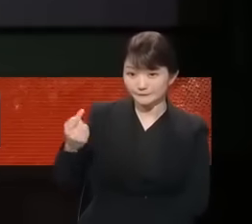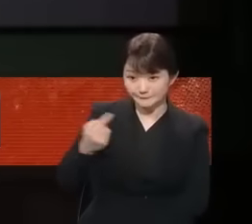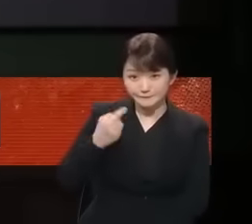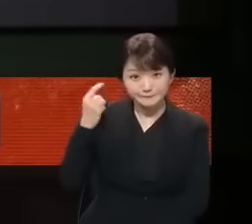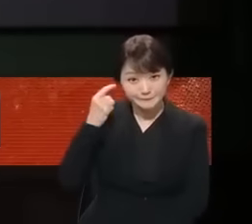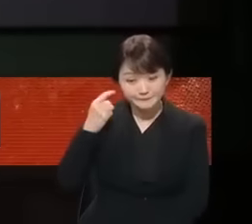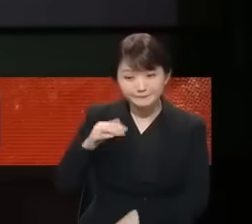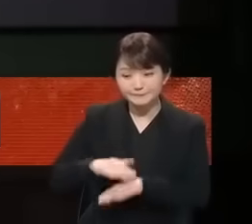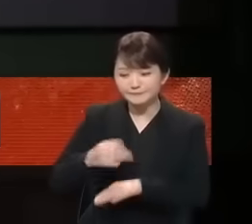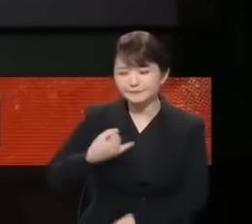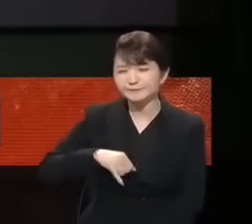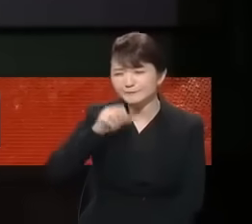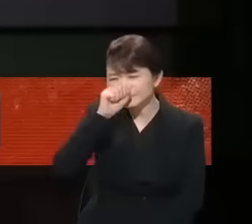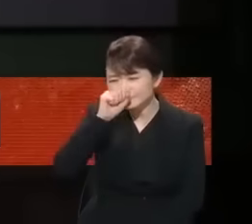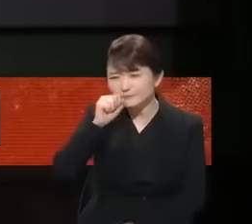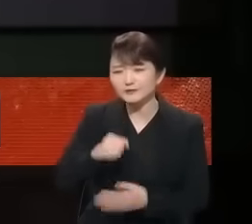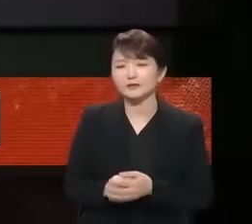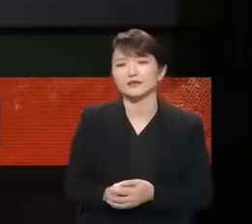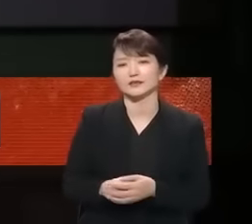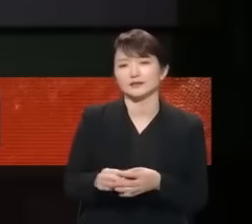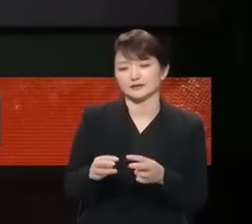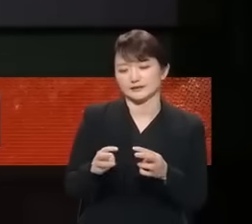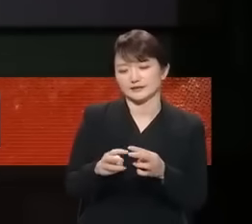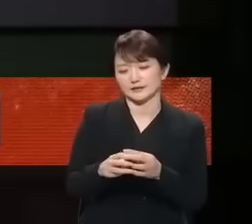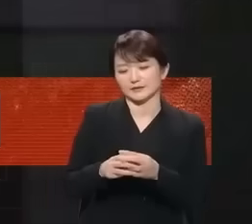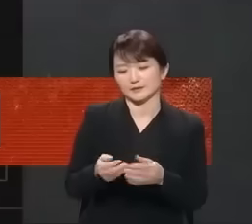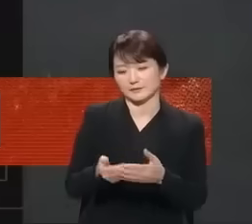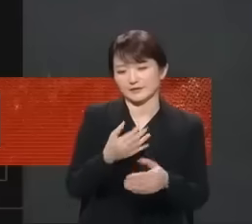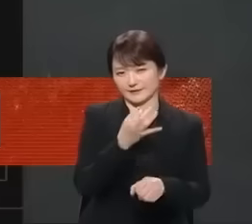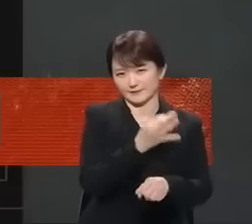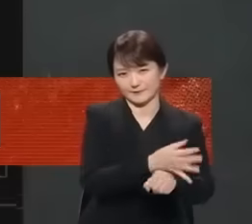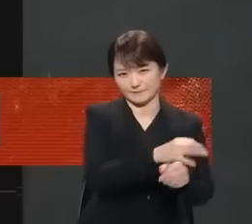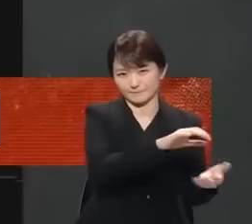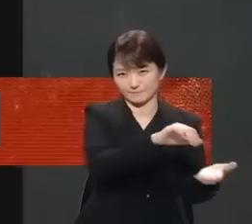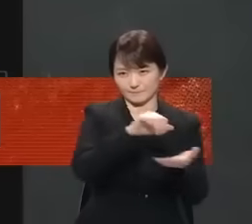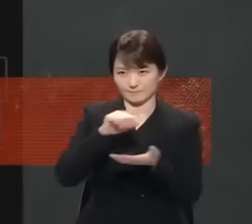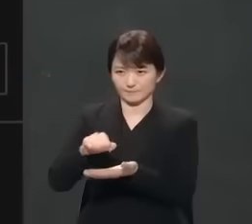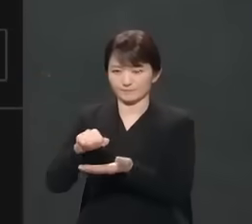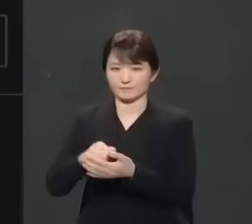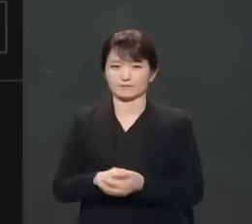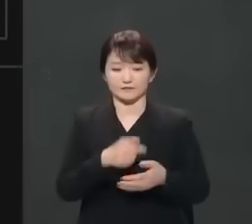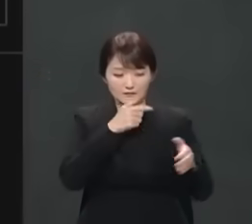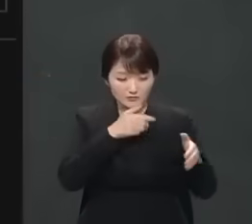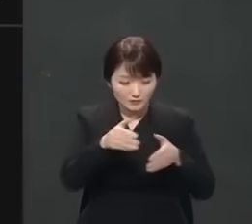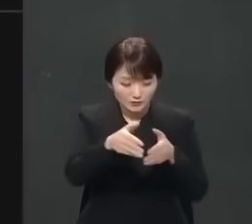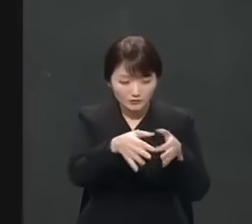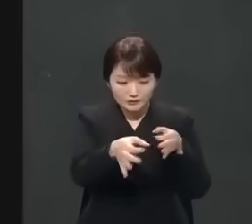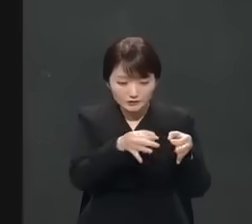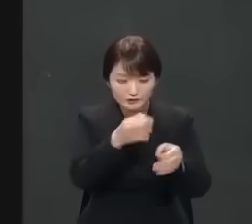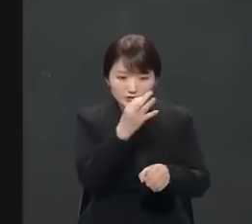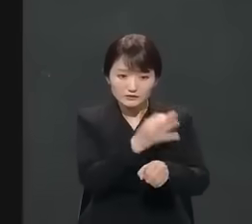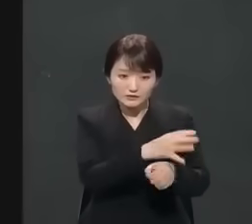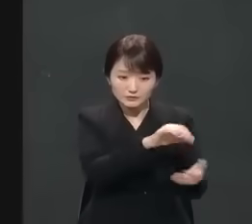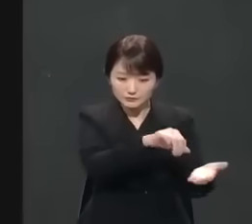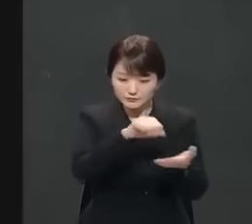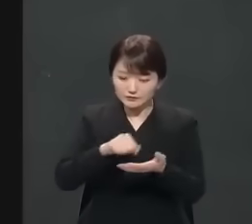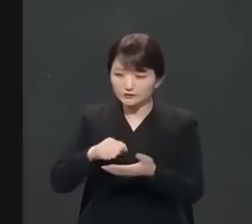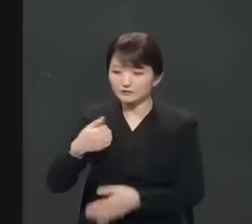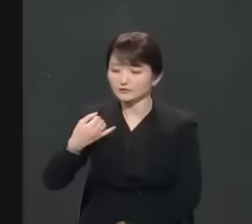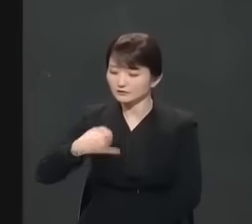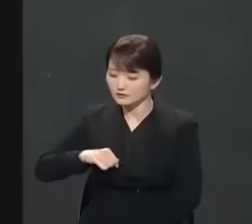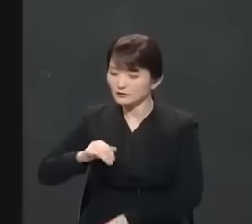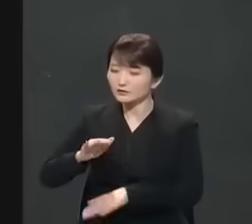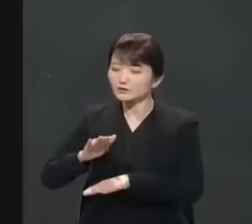그 손주들이 좋아하는 삼겹살을 미리 구매해 두셨다고 합니다 이걸 그 경기도의 한 시장에서 구매했는데 딸이랑 손주들이 와서요 이제